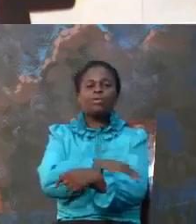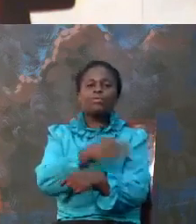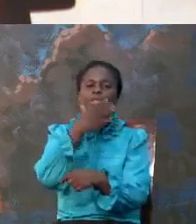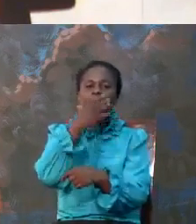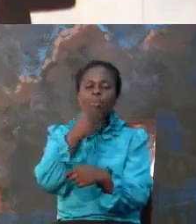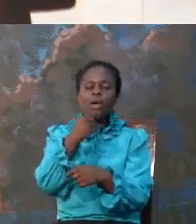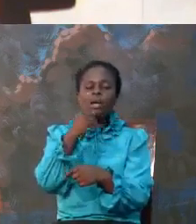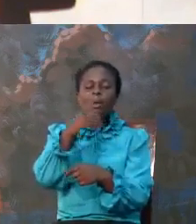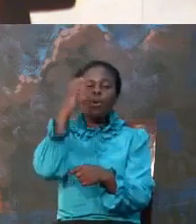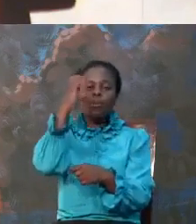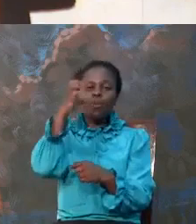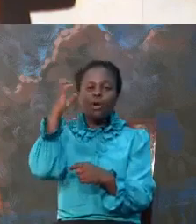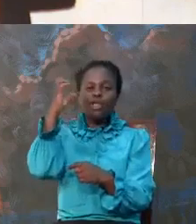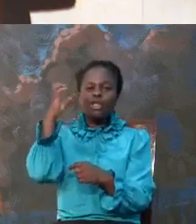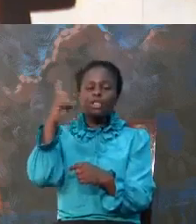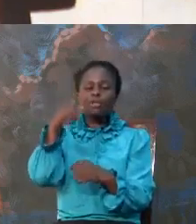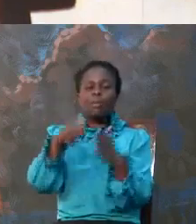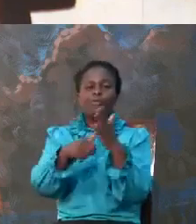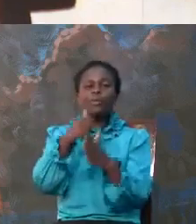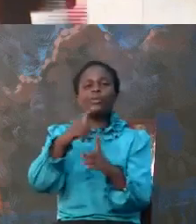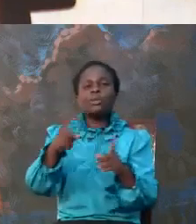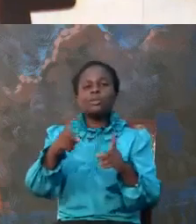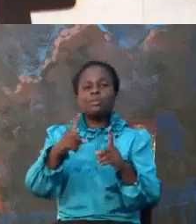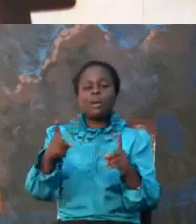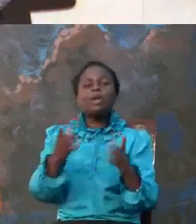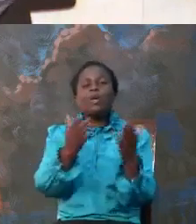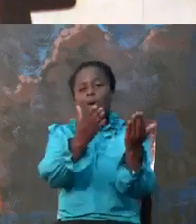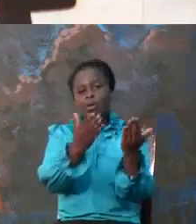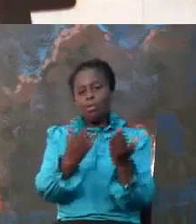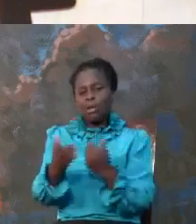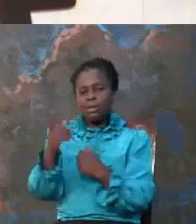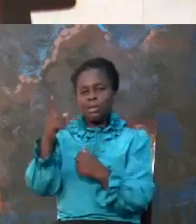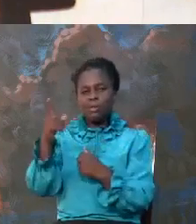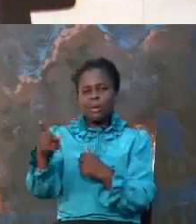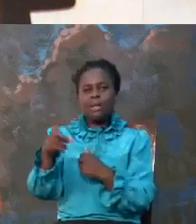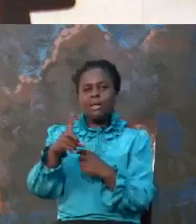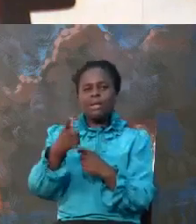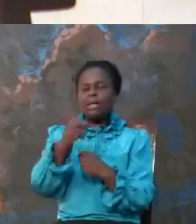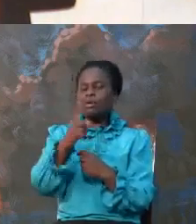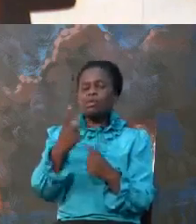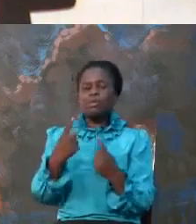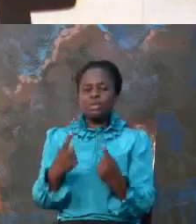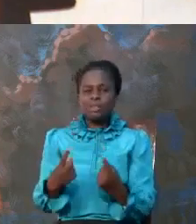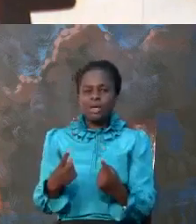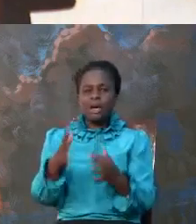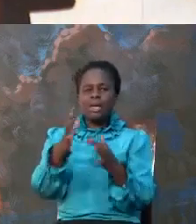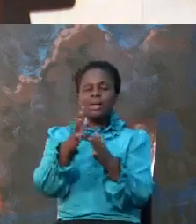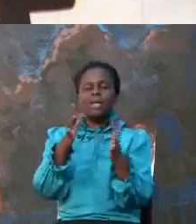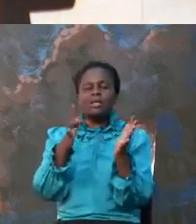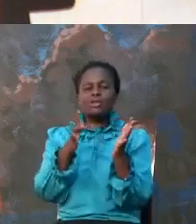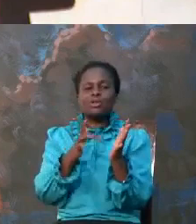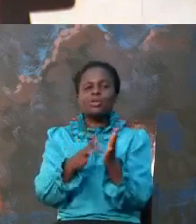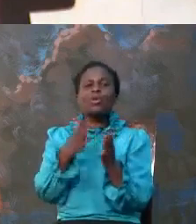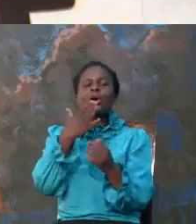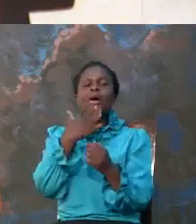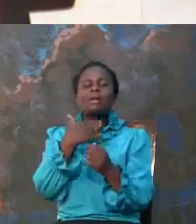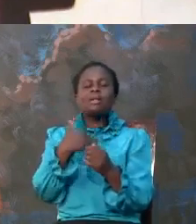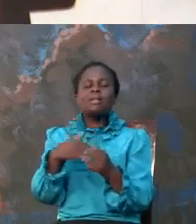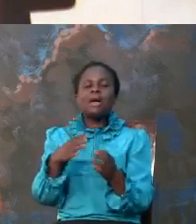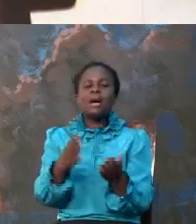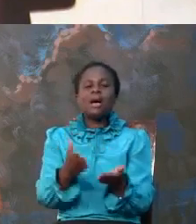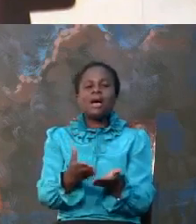wako wainjilisti, wako viongozi mbalimbali, watakupokea pale. Lakini usishangae ya kwamba Yesu anataka